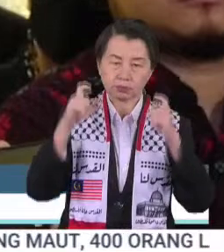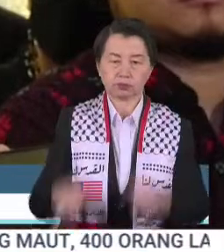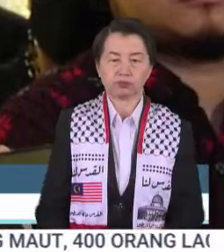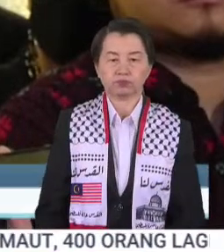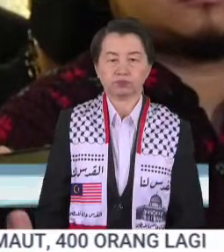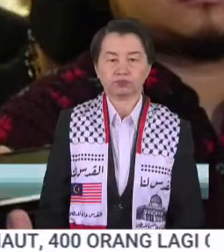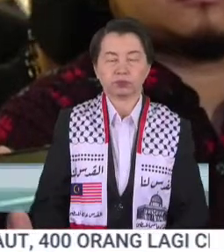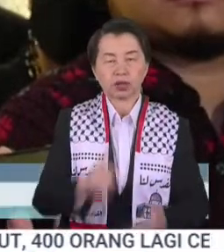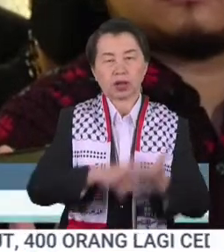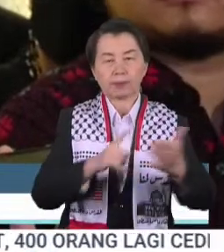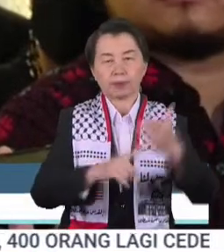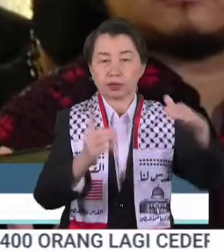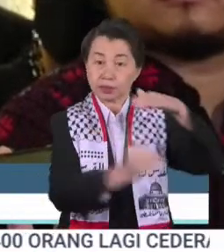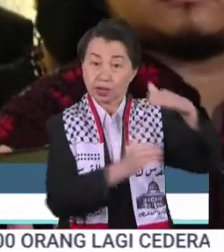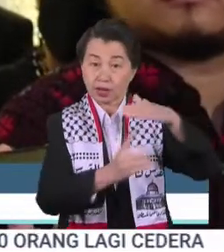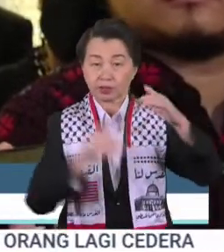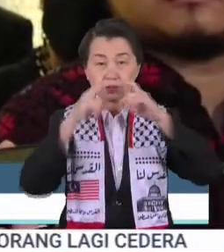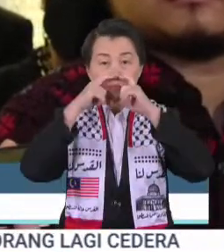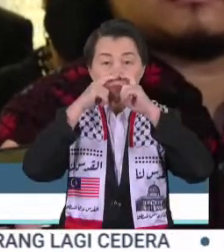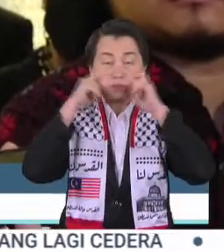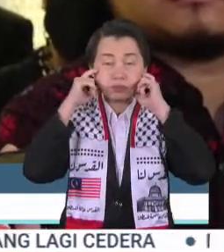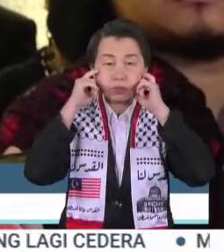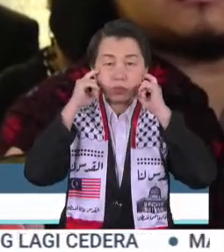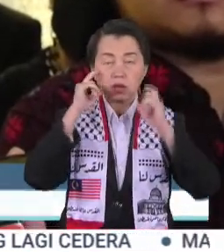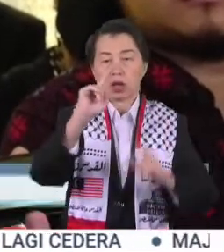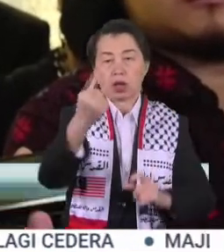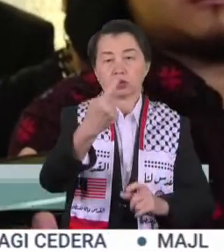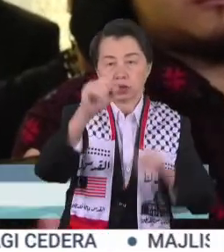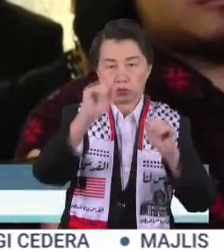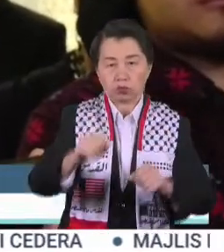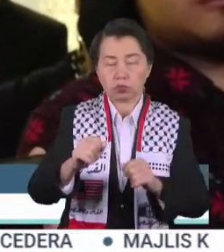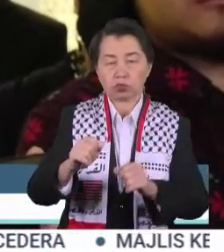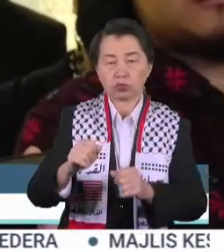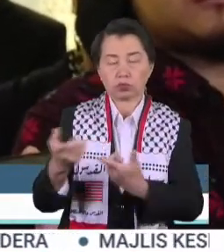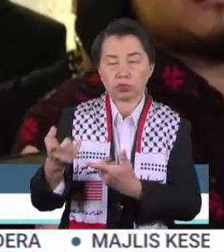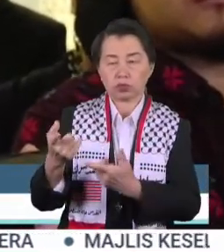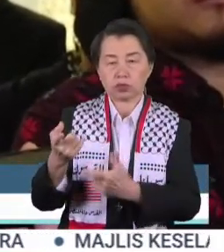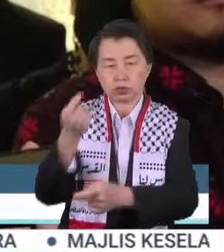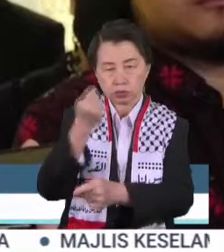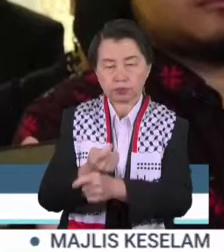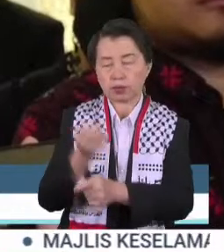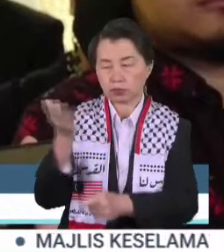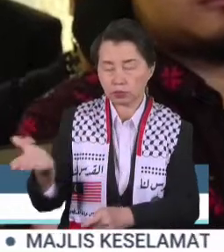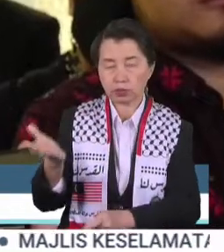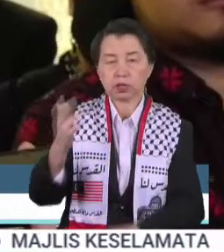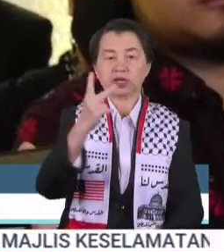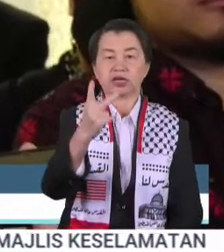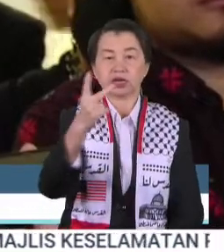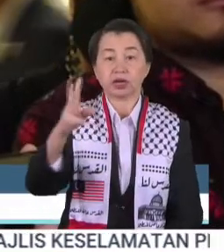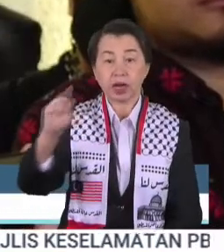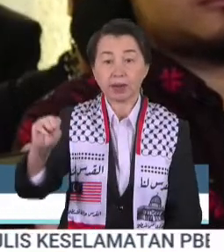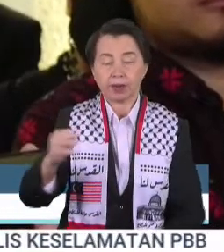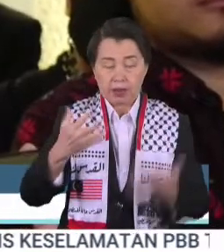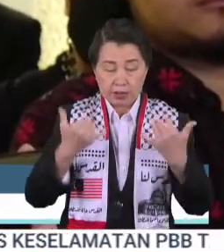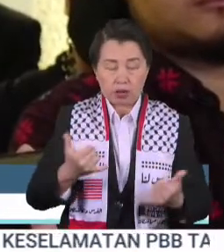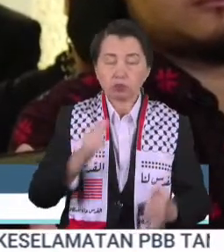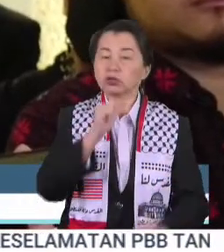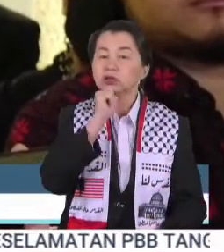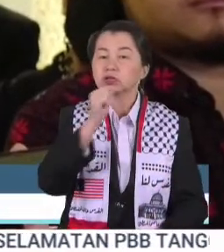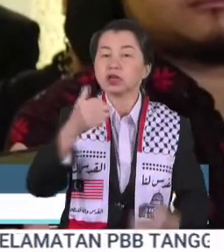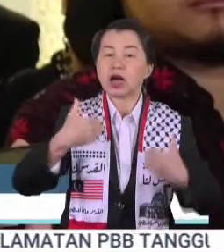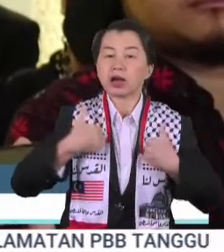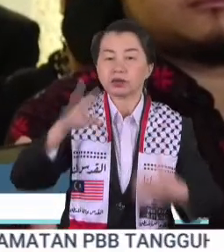Sebarang dasar berkenaan dengan pemakaian face mask ini hanya boleh ditetapkan oleh Kementerian Kesihatan. Setakat ini tidak ada